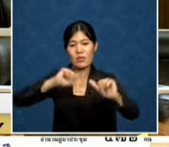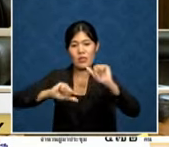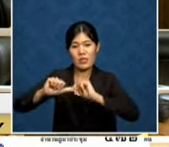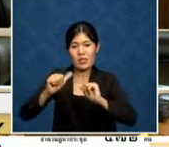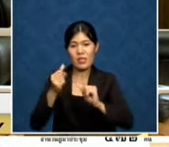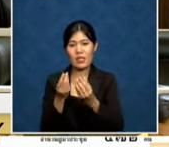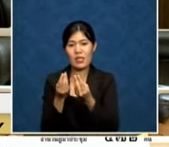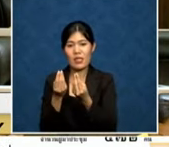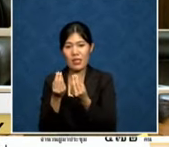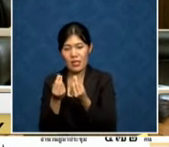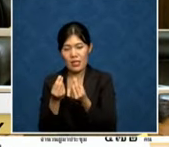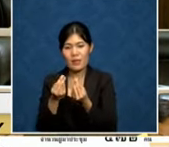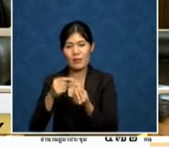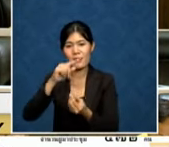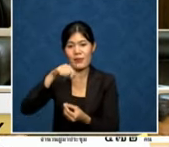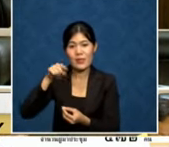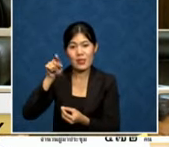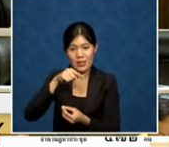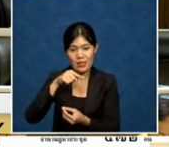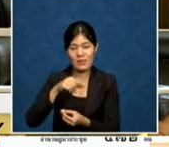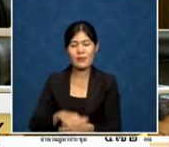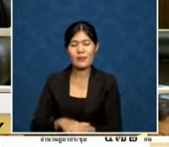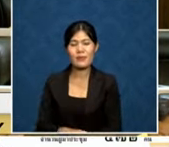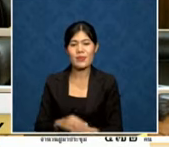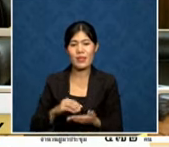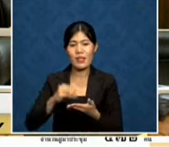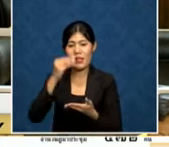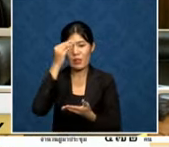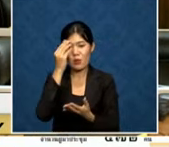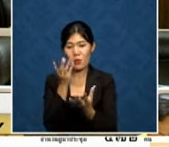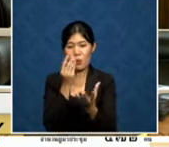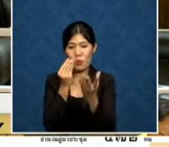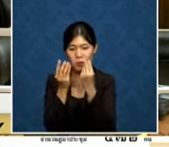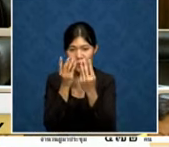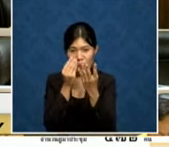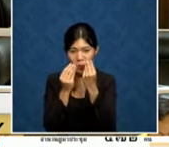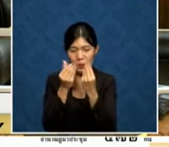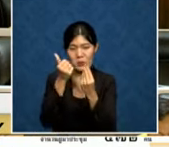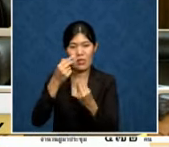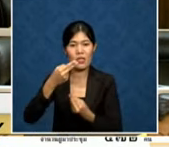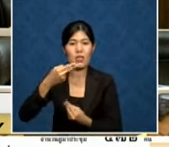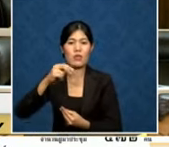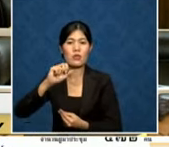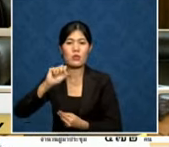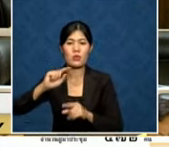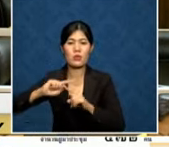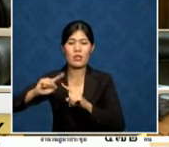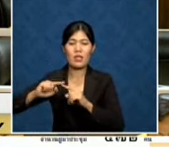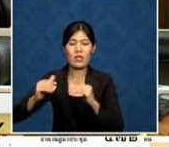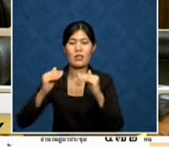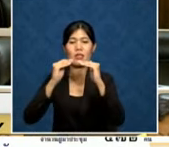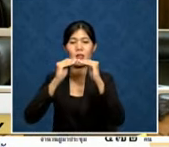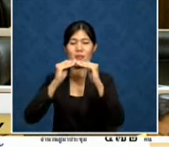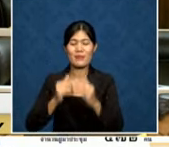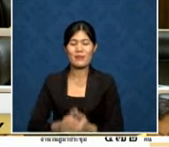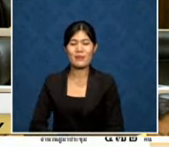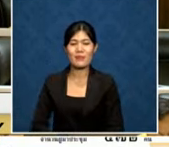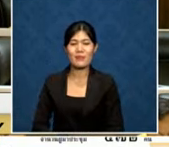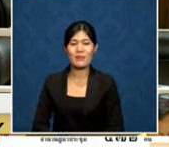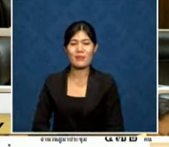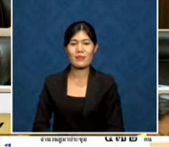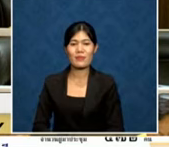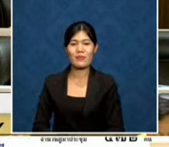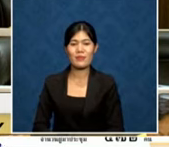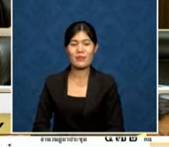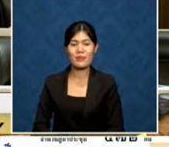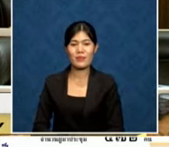ภาษาต่างประเทศซึ่งทำให้นักเรียนสามารถเข้าถึงแหล่งความรู้หลักสูตรการเรียนรู้ได้อย่างเท่าเทียมกันและยังมี